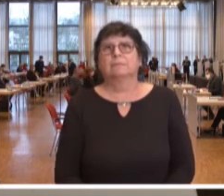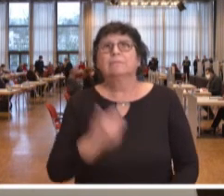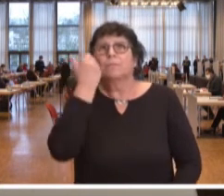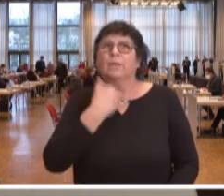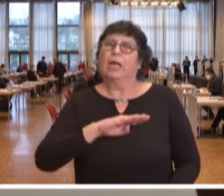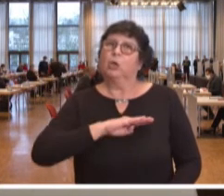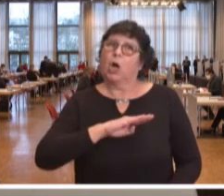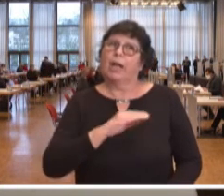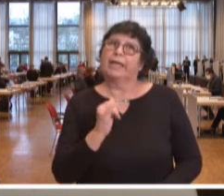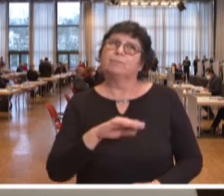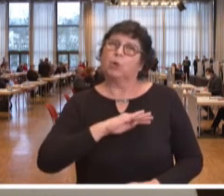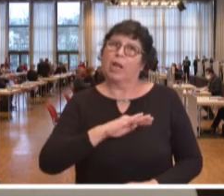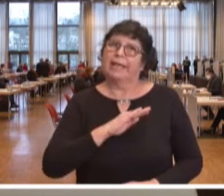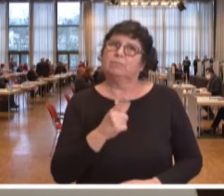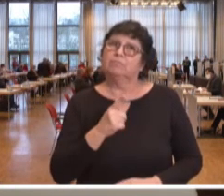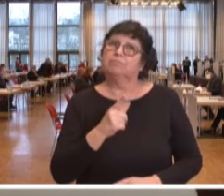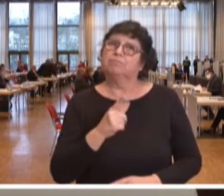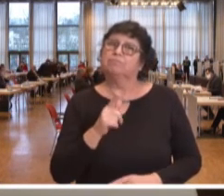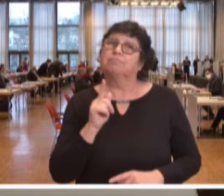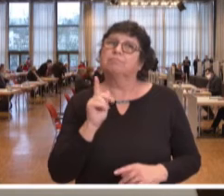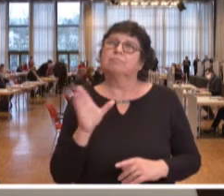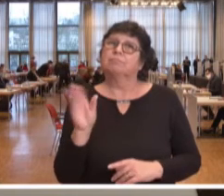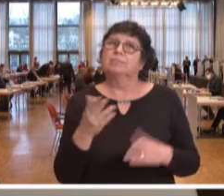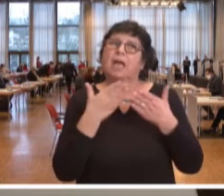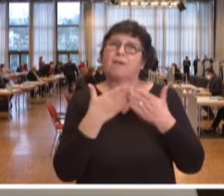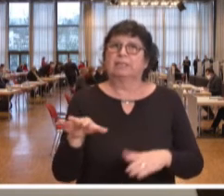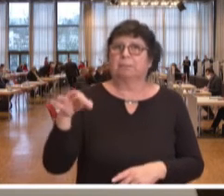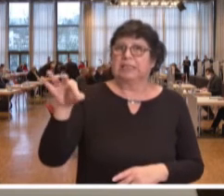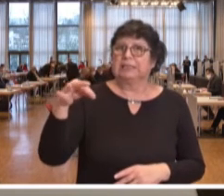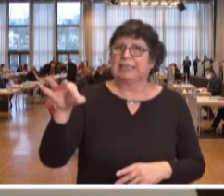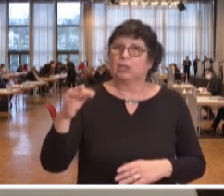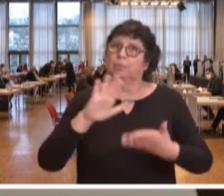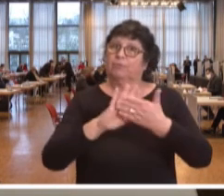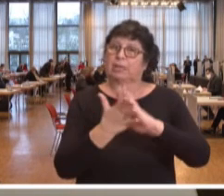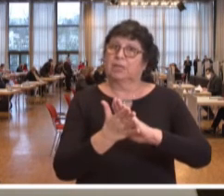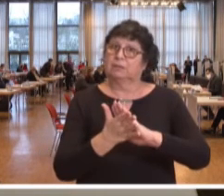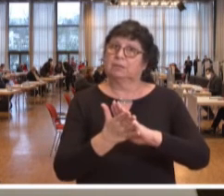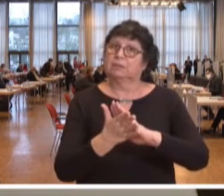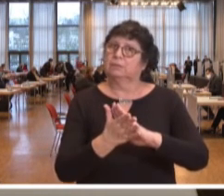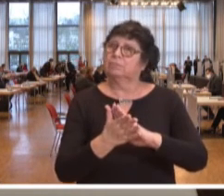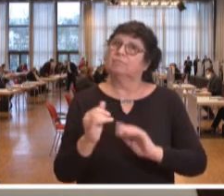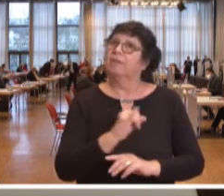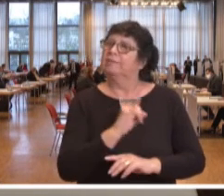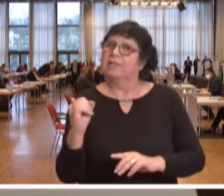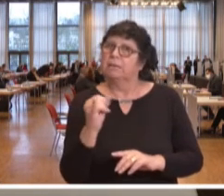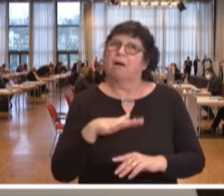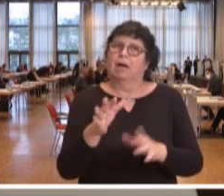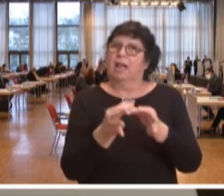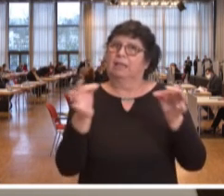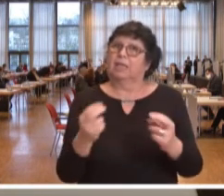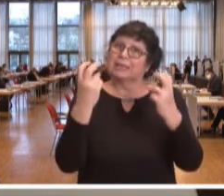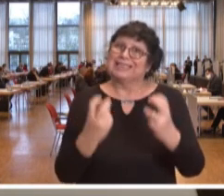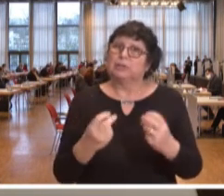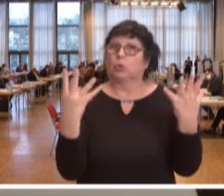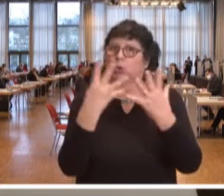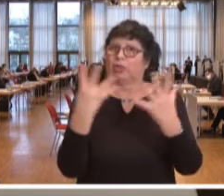Liebe Kolleginnen und Kollegen, im Einvernehmen mit dem erweiterten Präsidium habe ich wie immer den Landtag zu seiner Sitzung heute